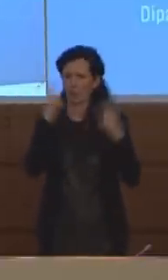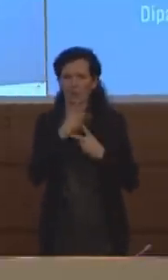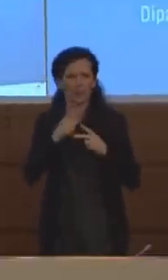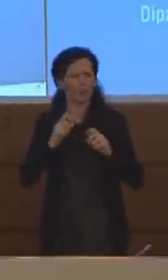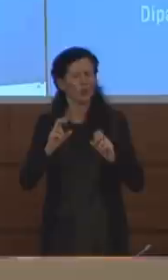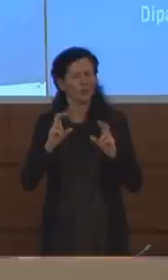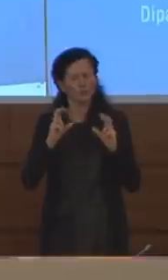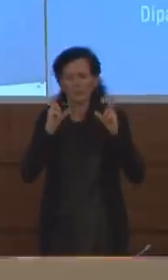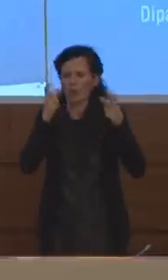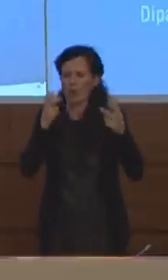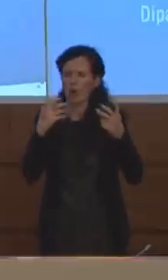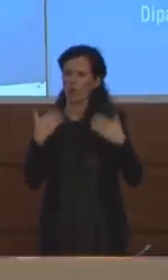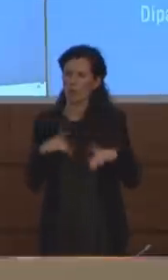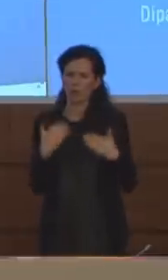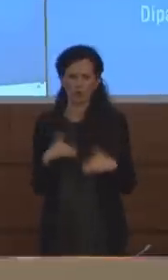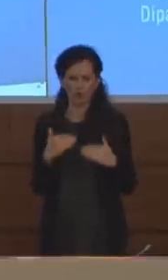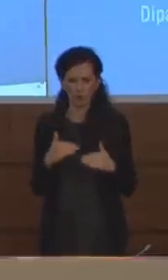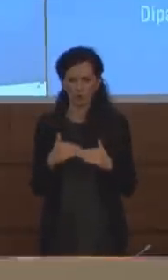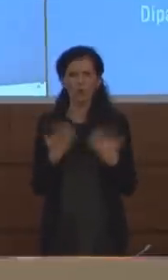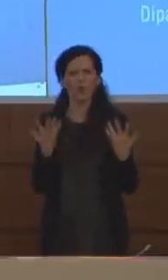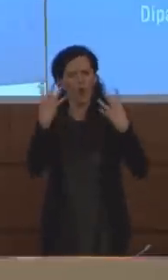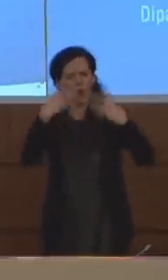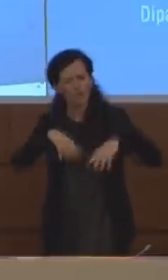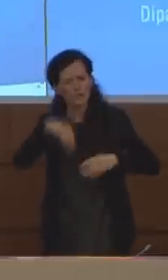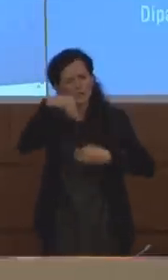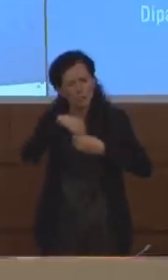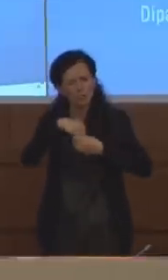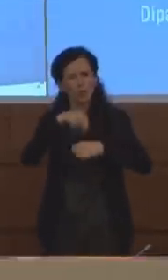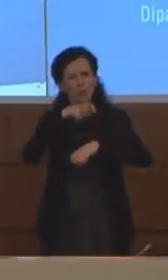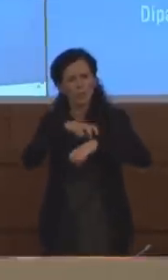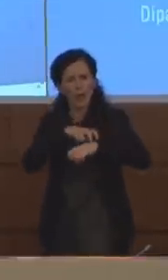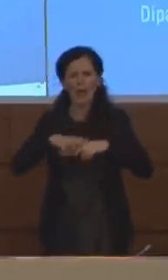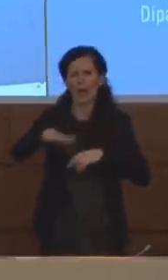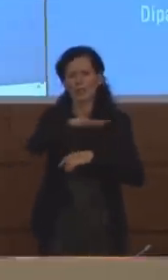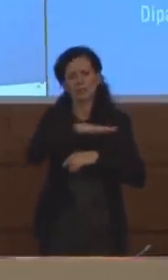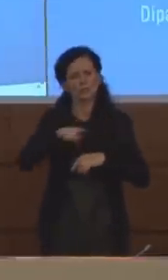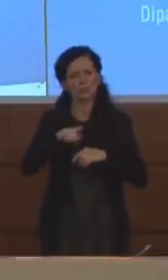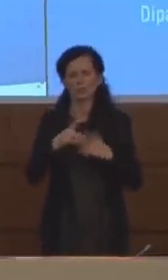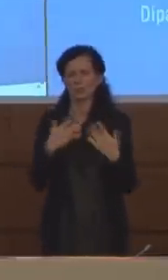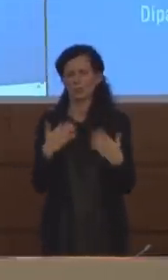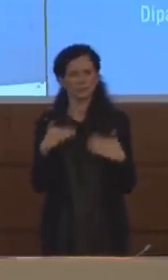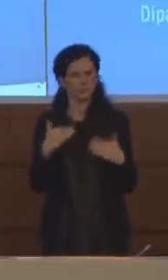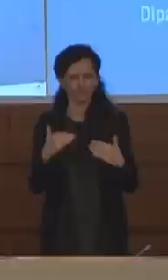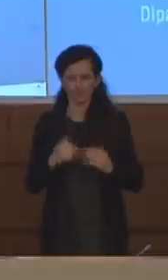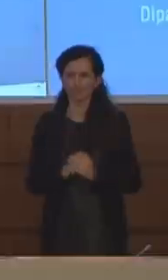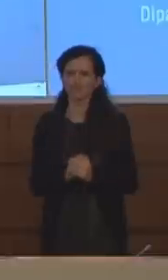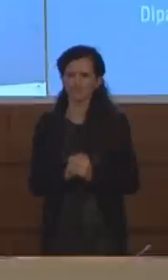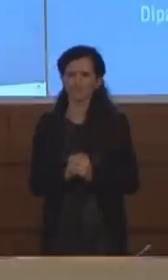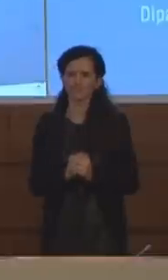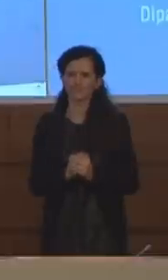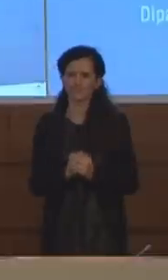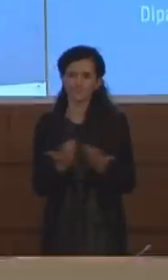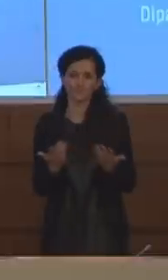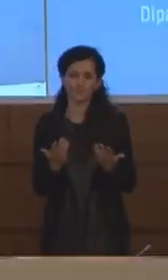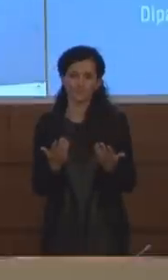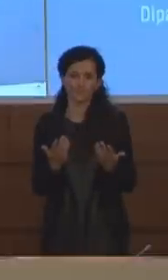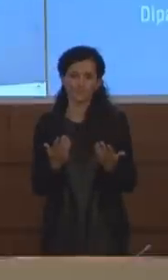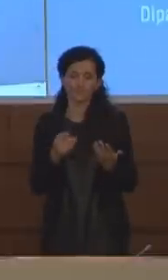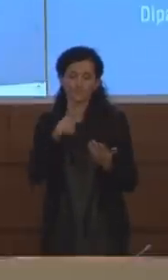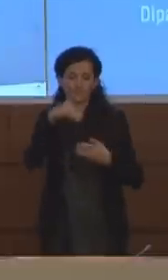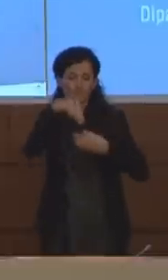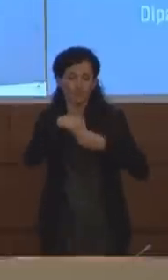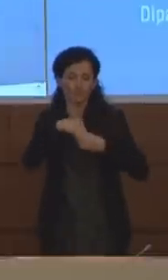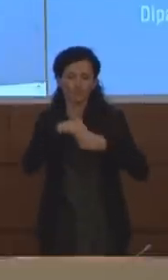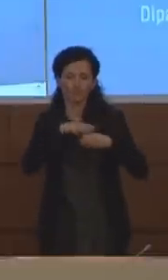la appunto organizzazione di questo diciamo di questo rimedio